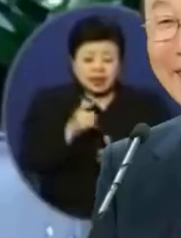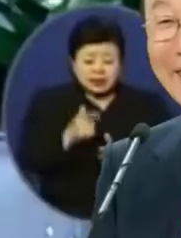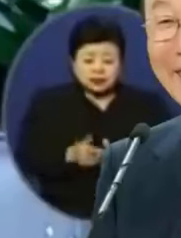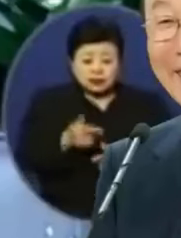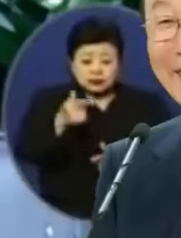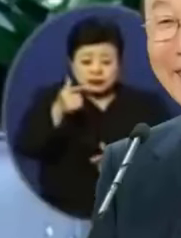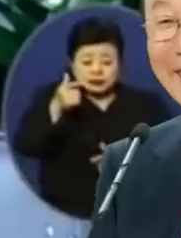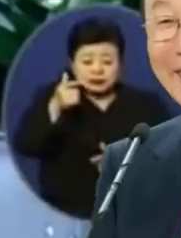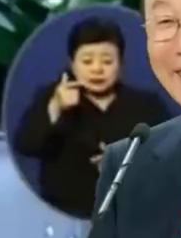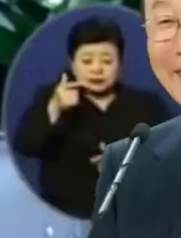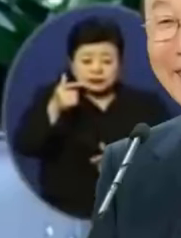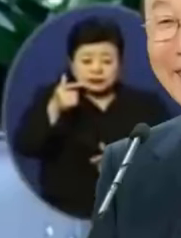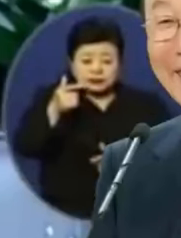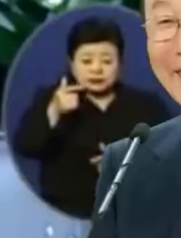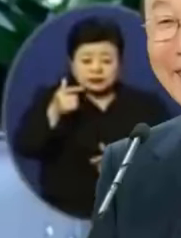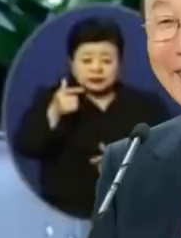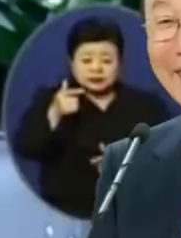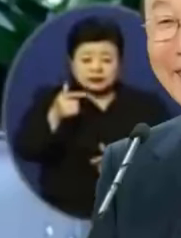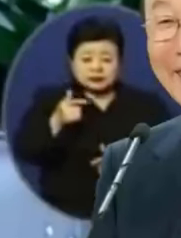예수님은